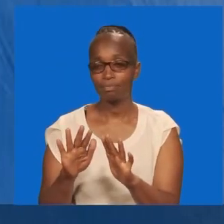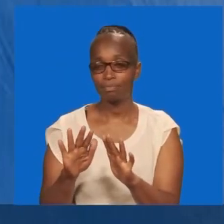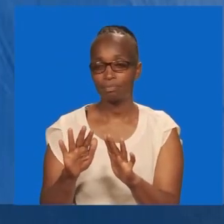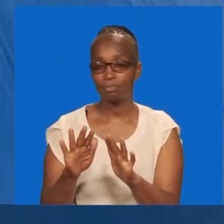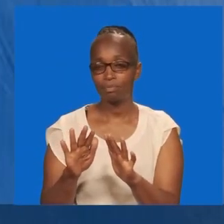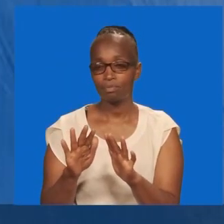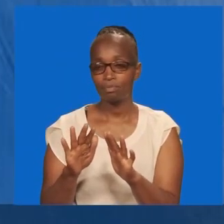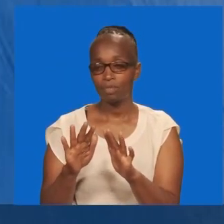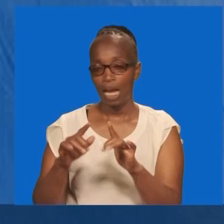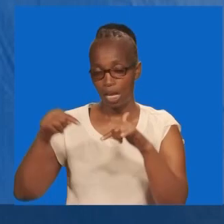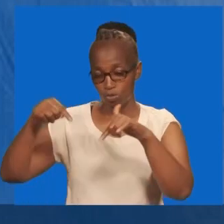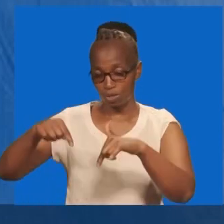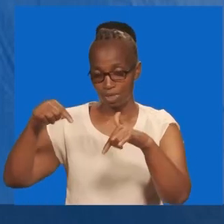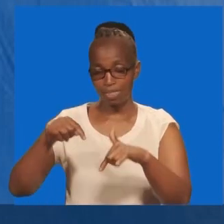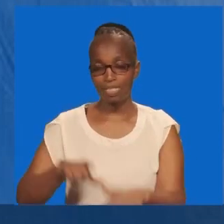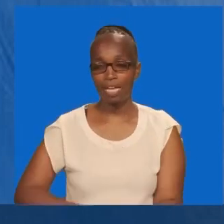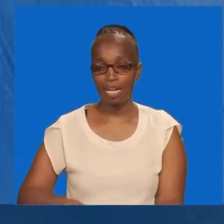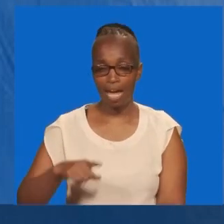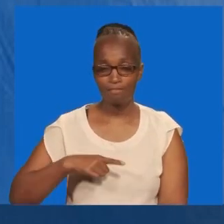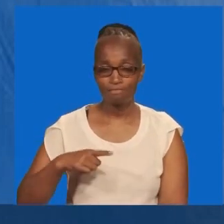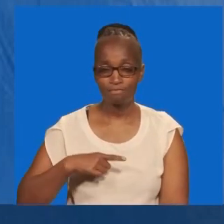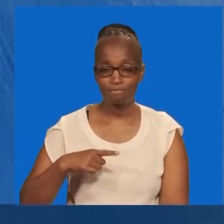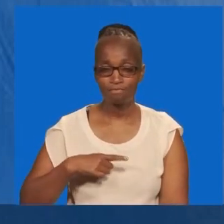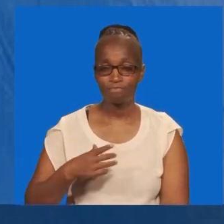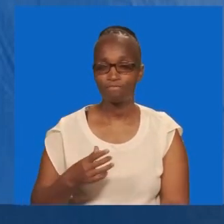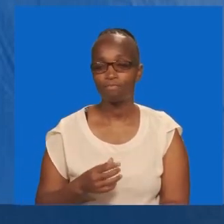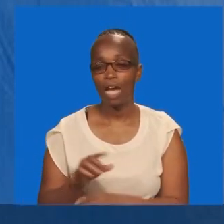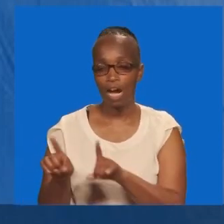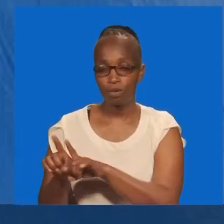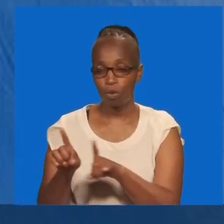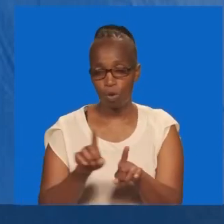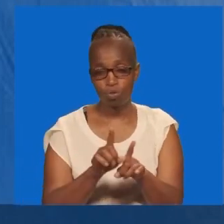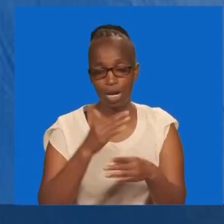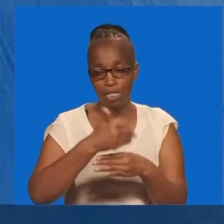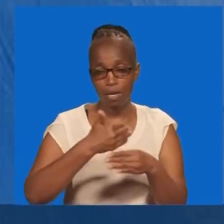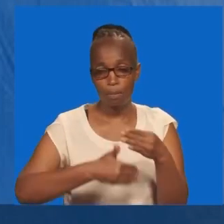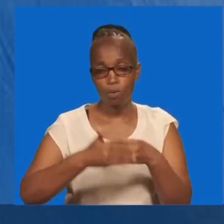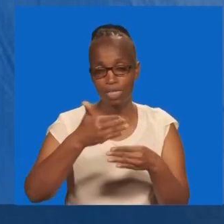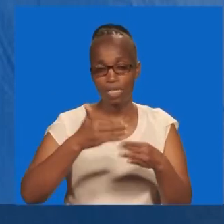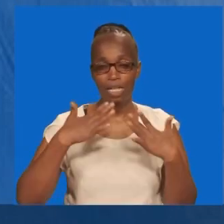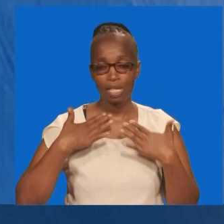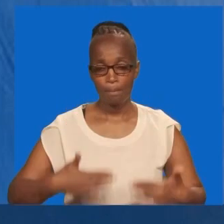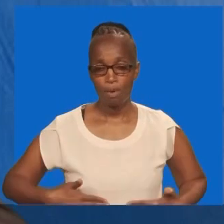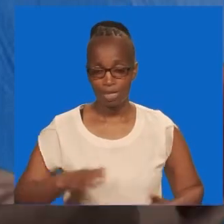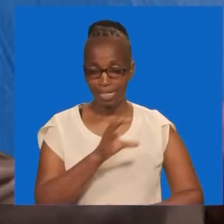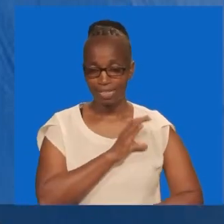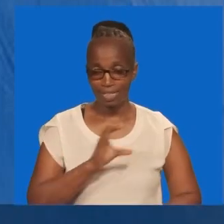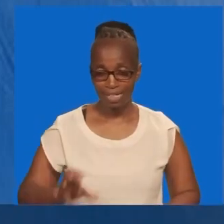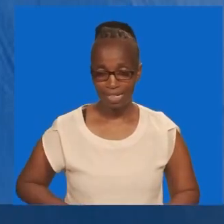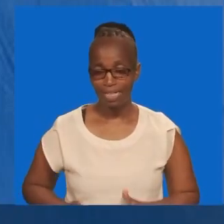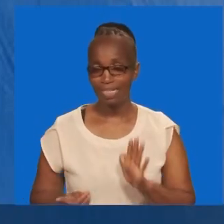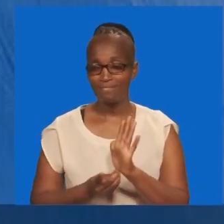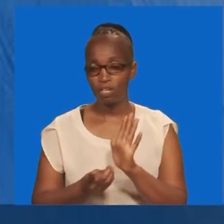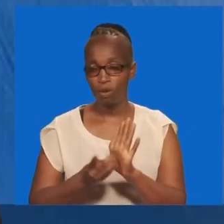maisha yangu. Upendo ni jambo la maana sana katika maisha yetu. Upendo ni jambo la maana sana katika kujenga mwili wa